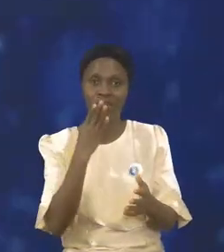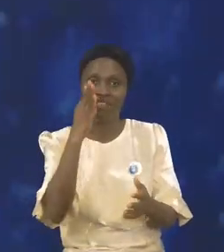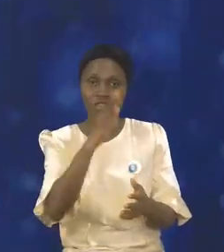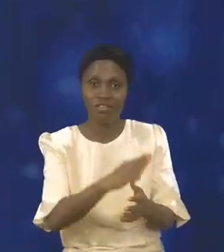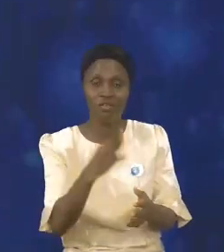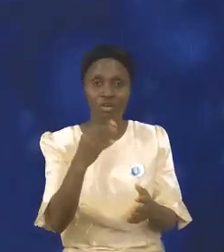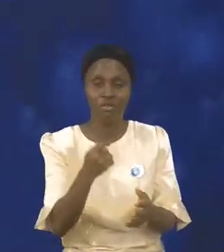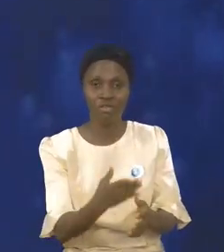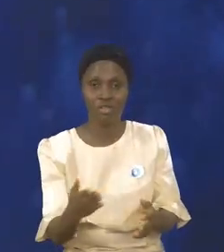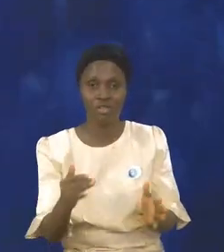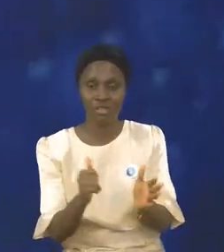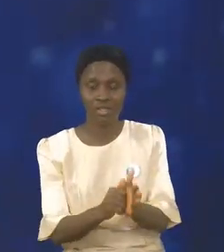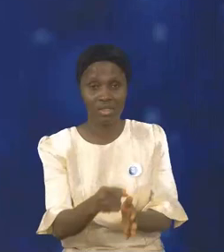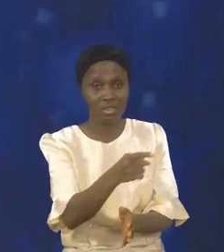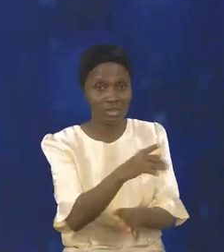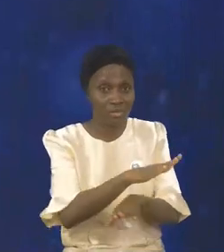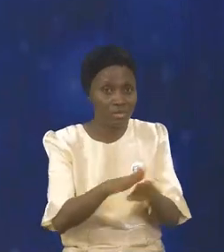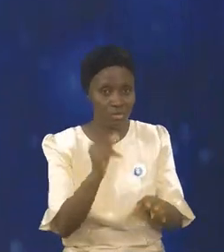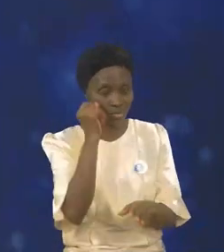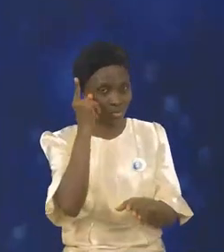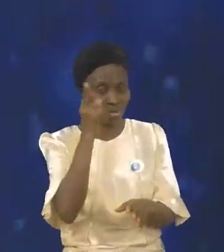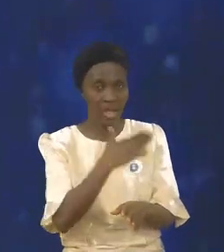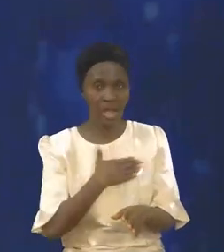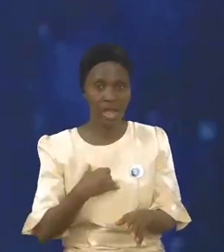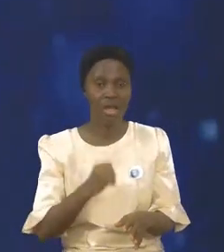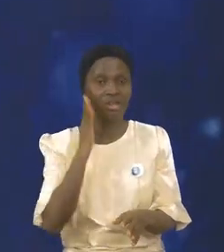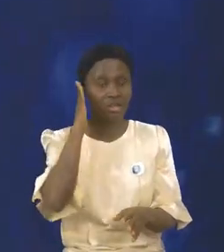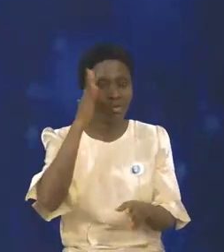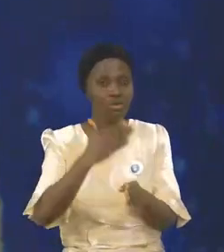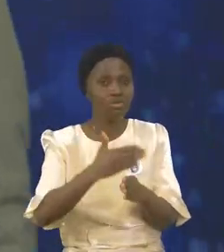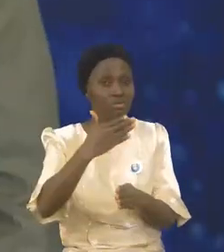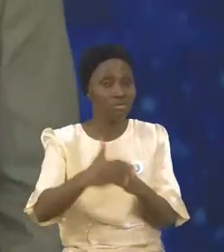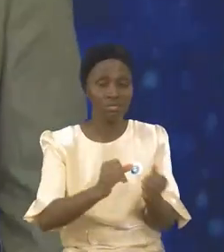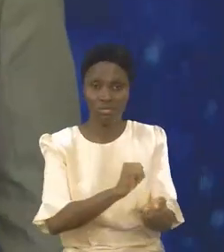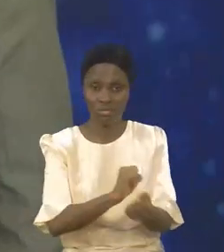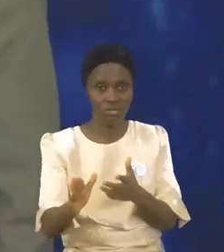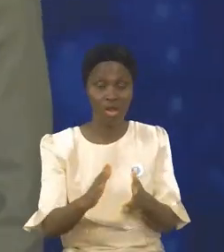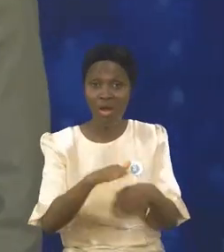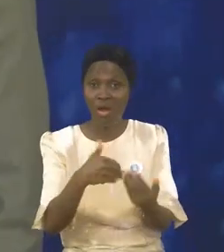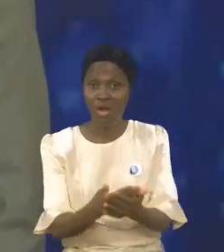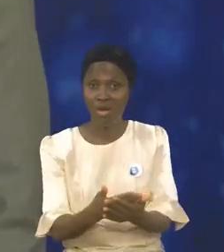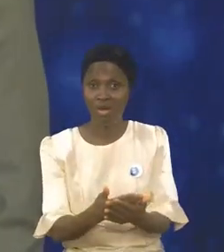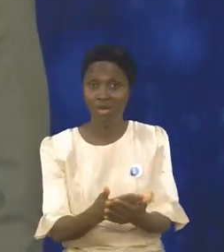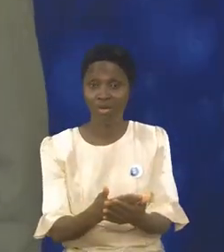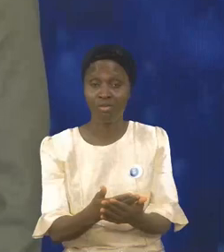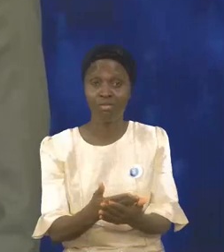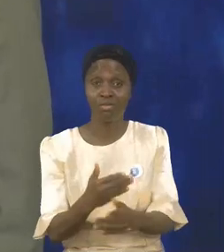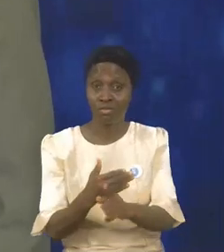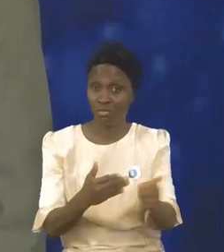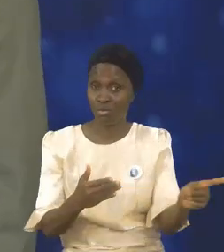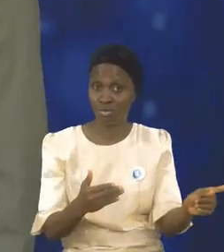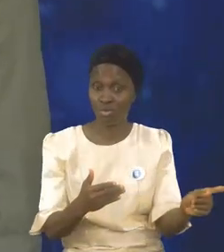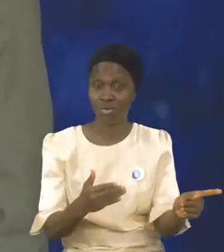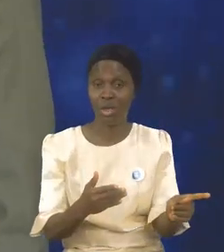sont nés pour être prises et détruites. Ils parlent d'une manière injurieuse de ce qu'ils ignorent et